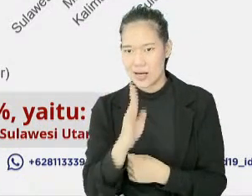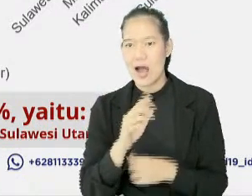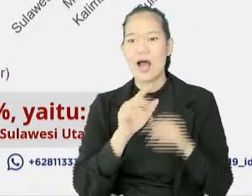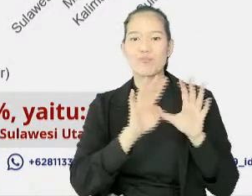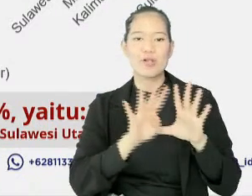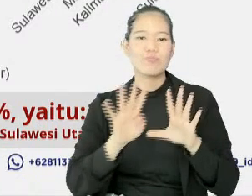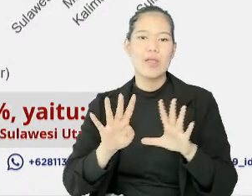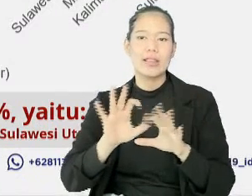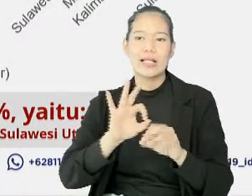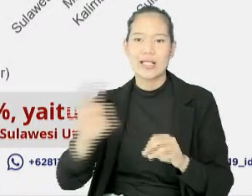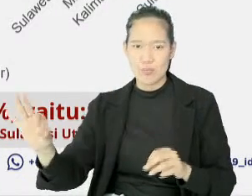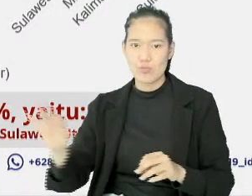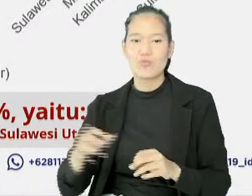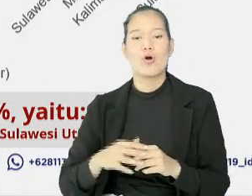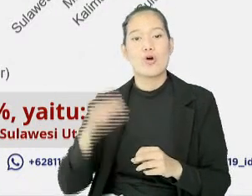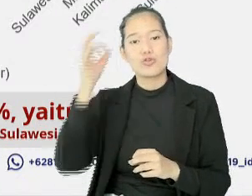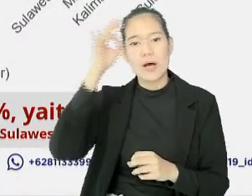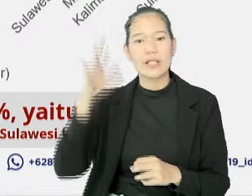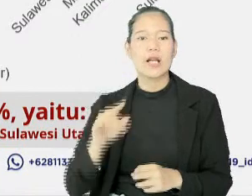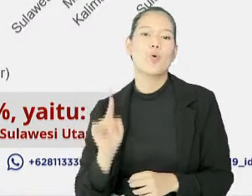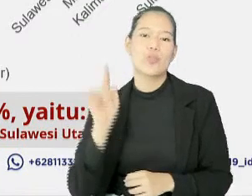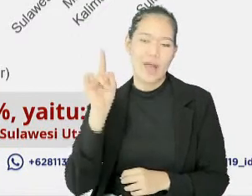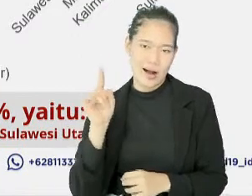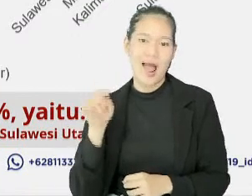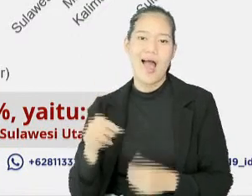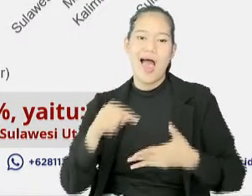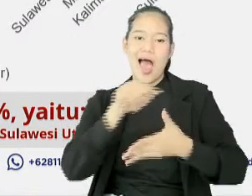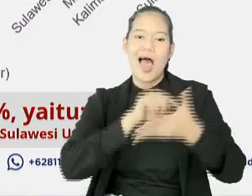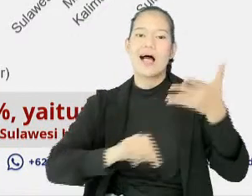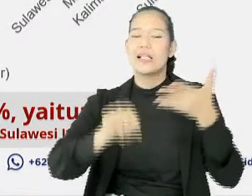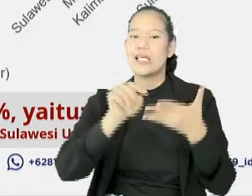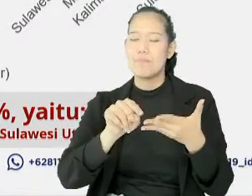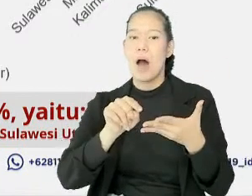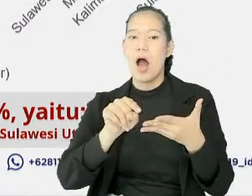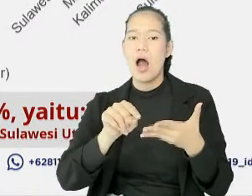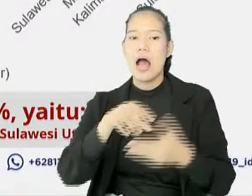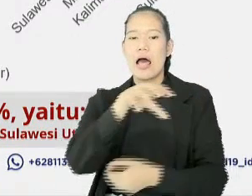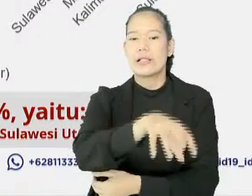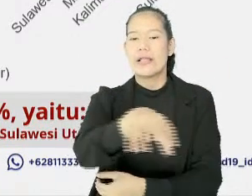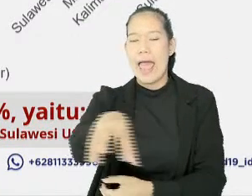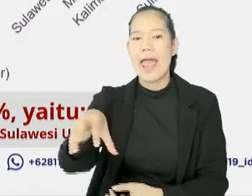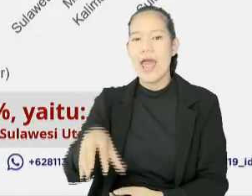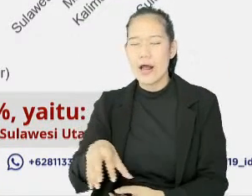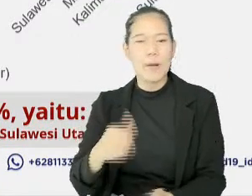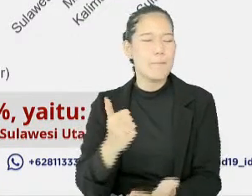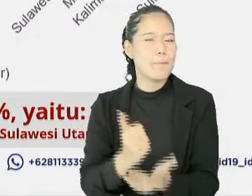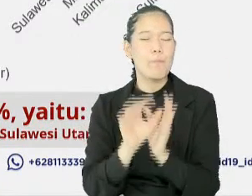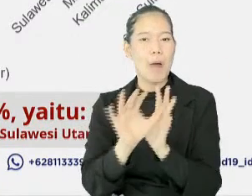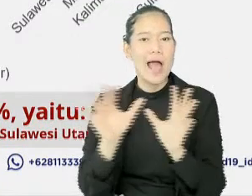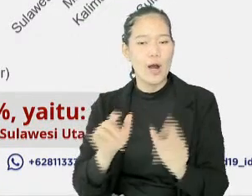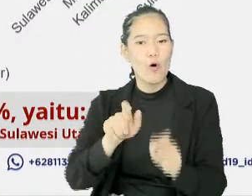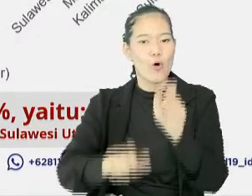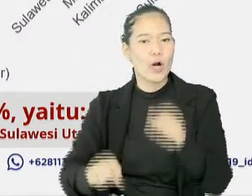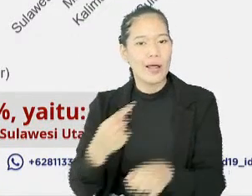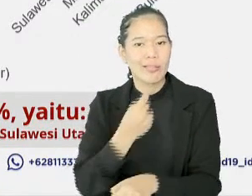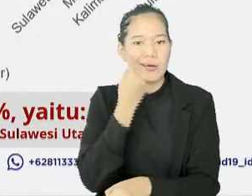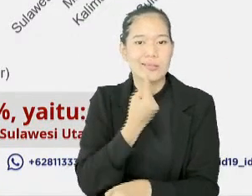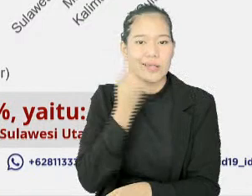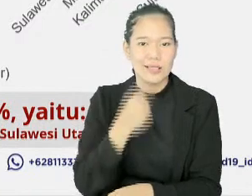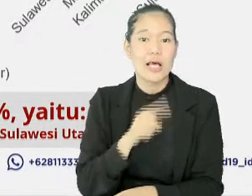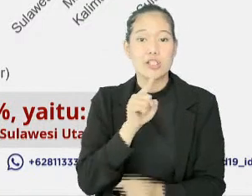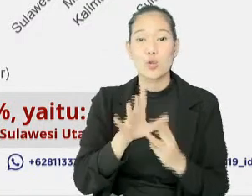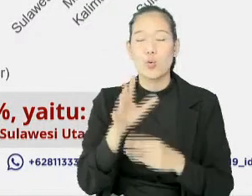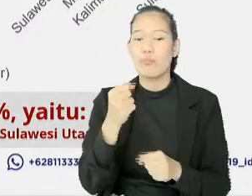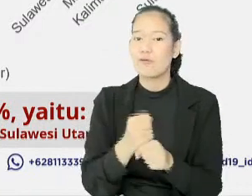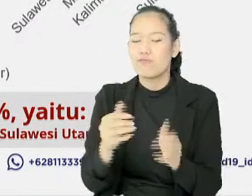Rp99.000 dan Sumatera Utara namun puluh ribu itulah top five ya gitu eltop Tria DKI Jakarta Jawa Barat Jawa Timur ini dalam satu